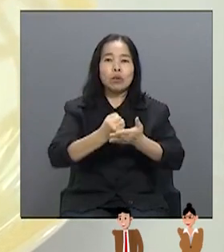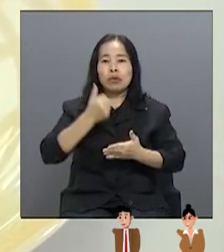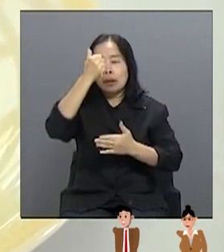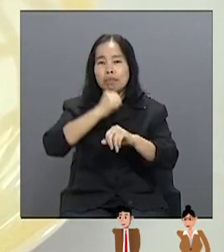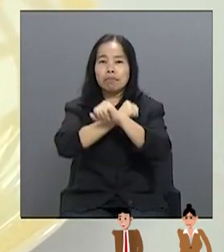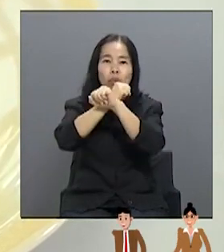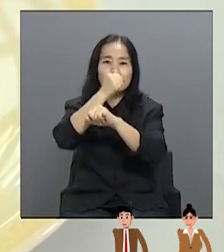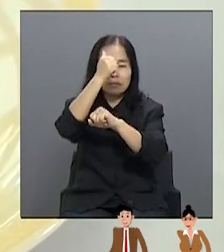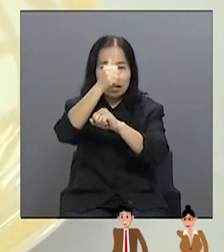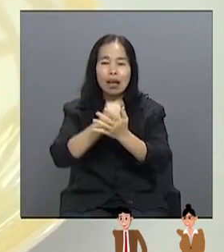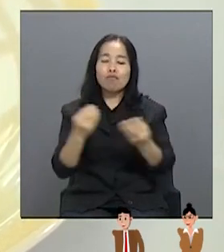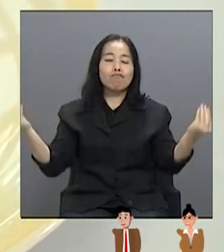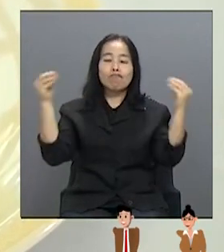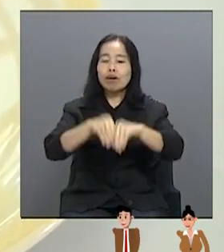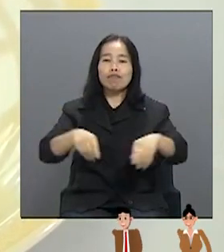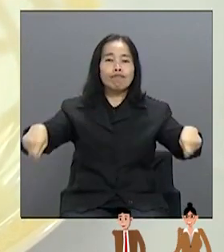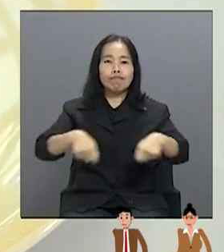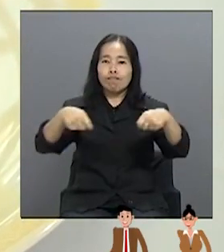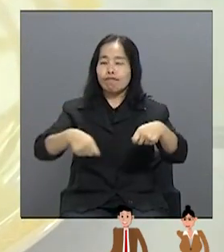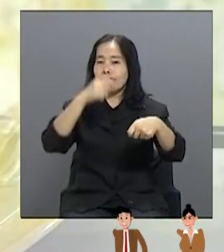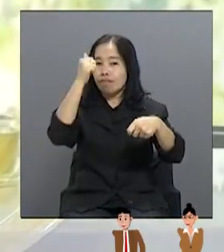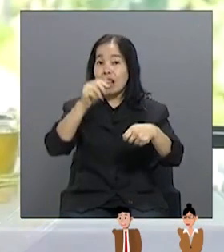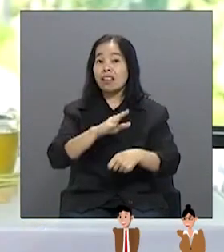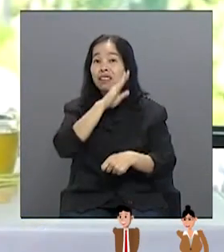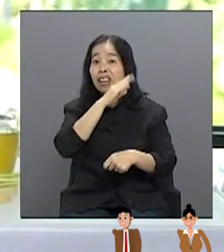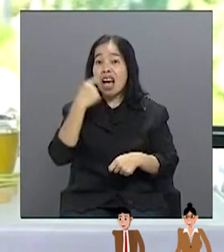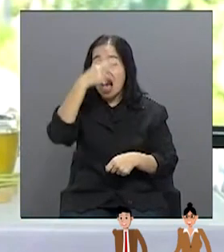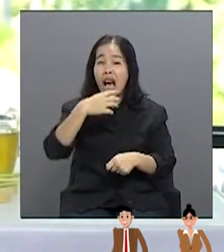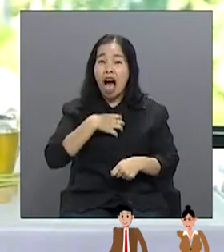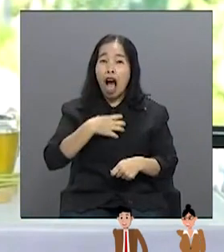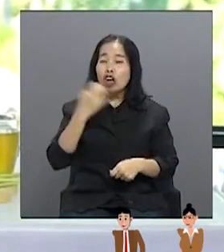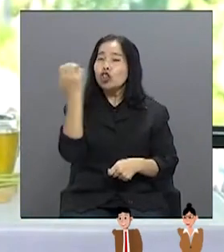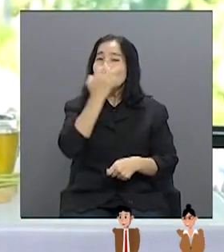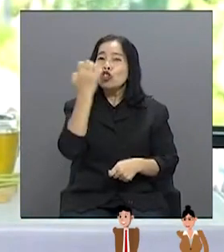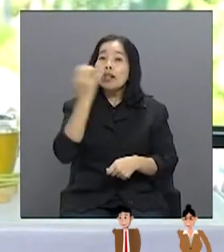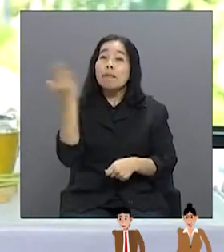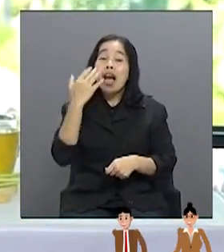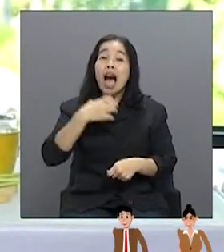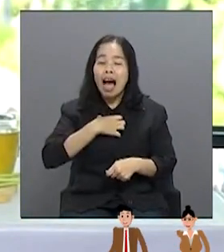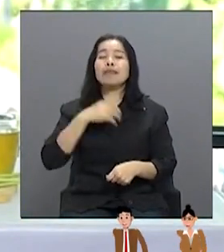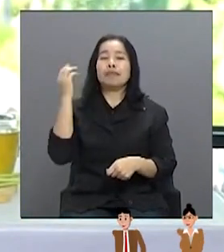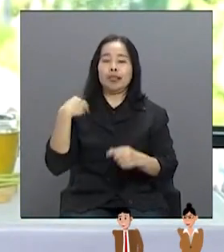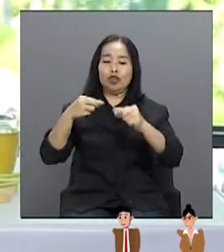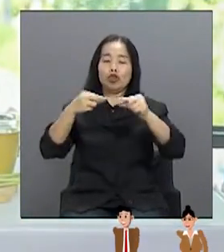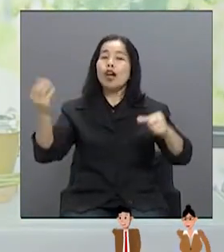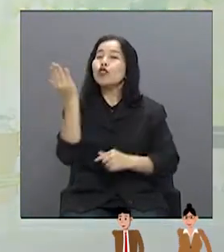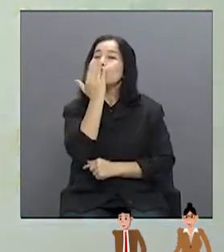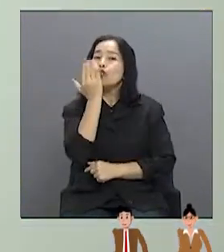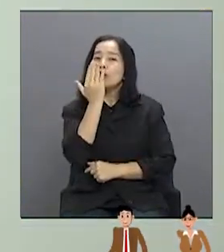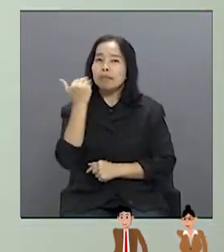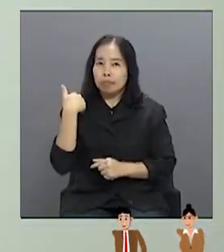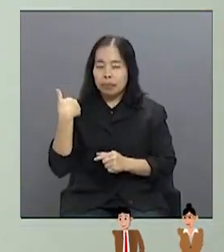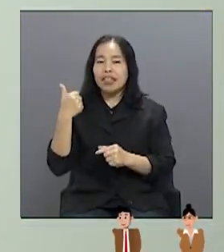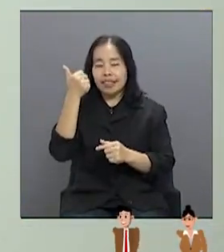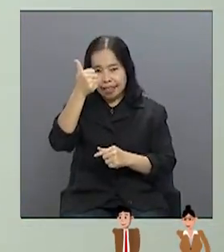ใส่คู่กันไปเลย ถูกต้องครับแล้วไม่ใช่แค่นี้นะครับคนที่ชอบความเผ็ด นี่เราทำเป็นเมนูเลยนะคะ ถูกต้องครับ มีพริกแคป